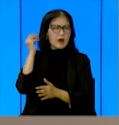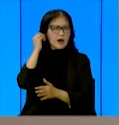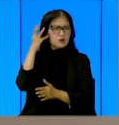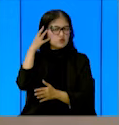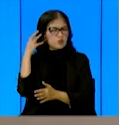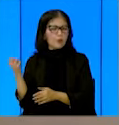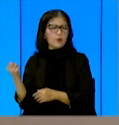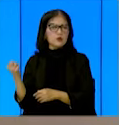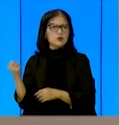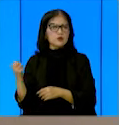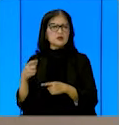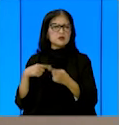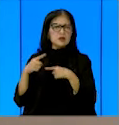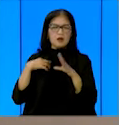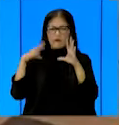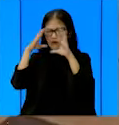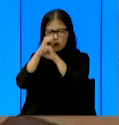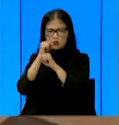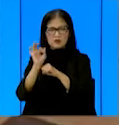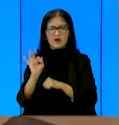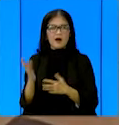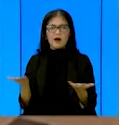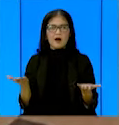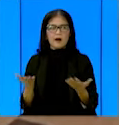jadi kayak nggak fokus, hilang arah gitu.